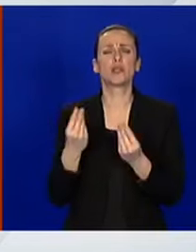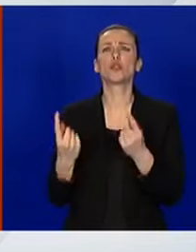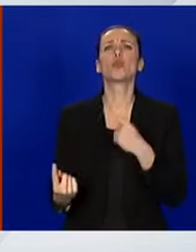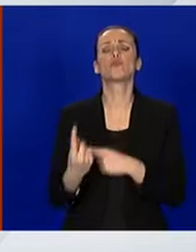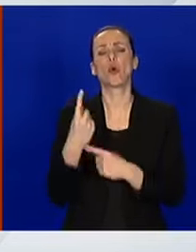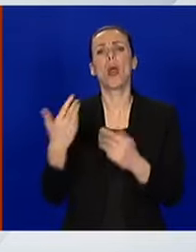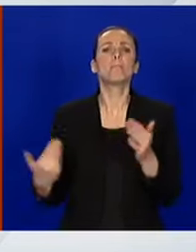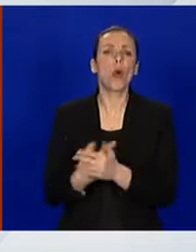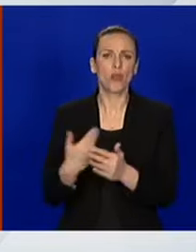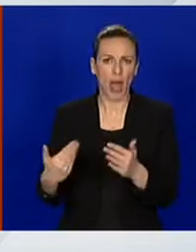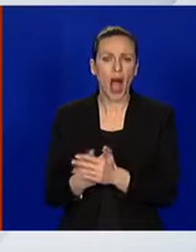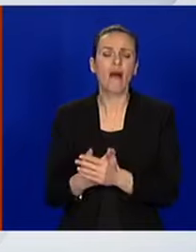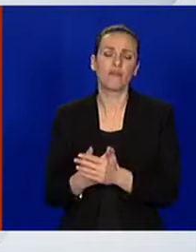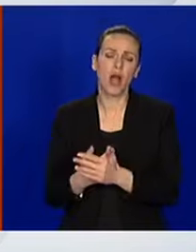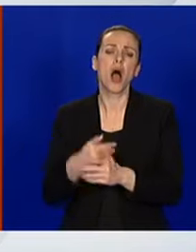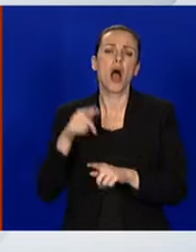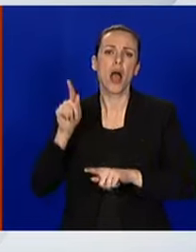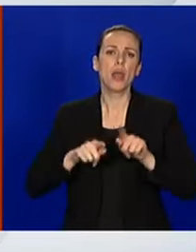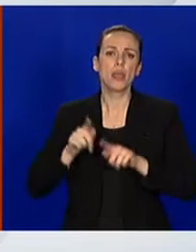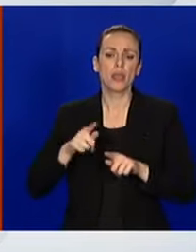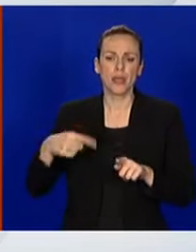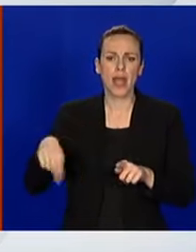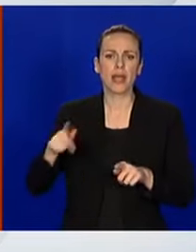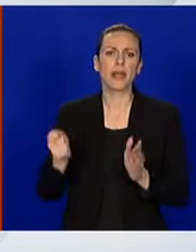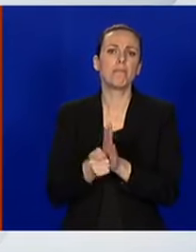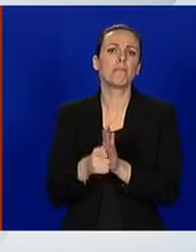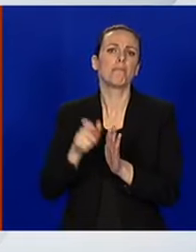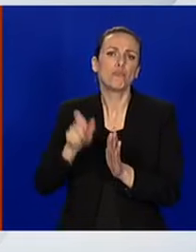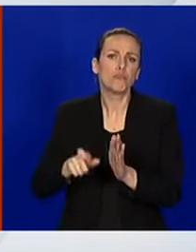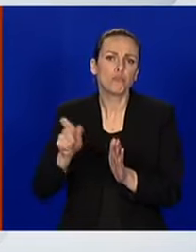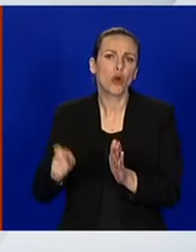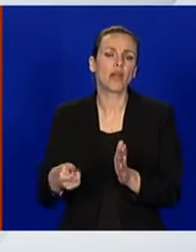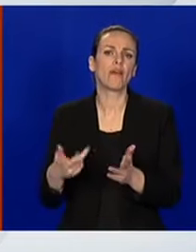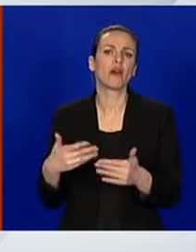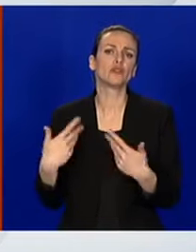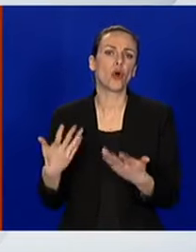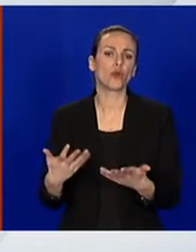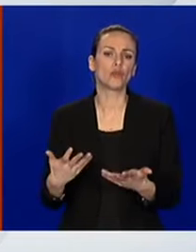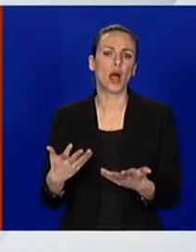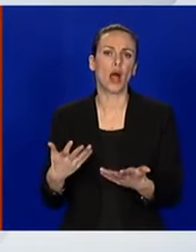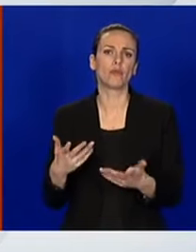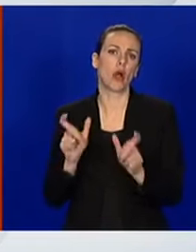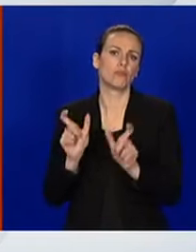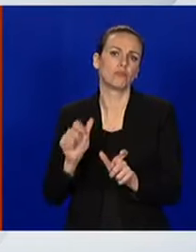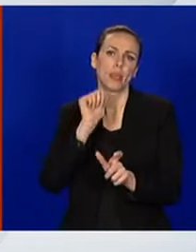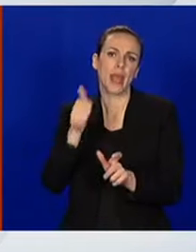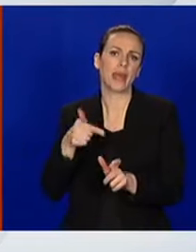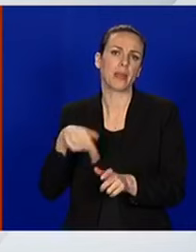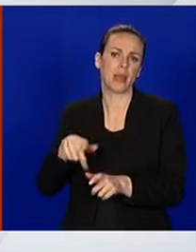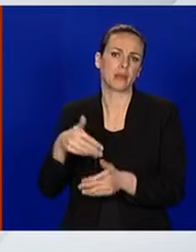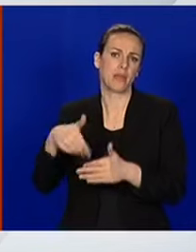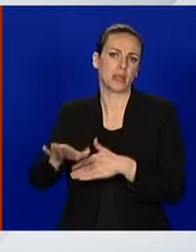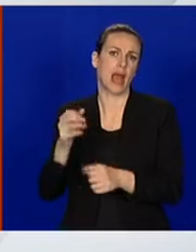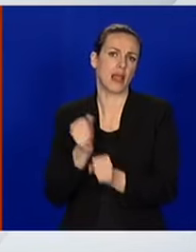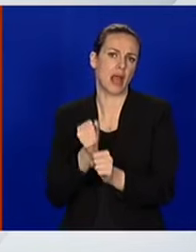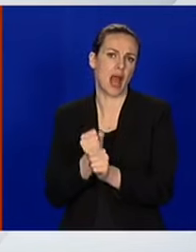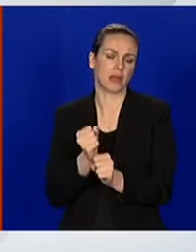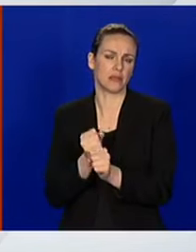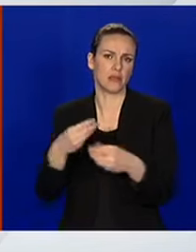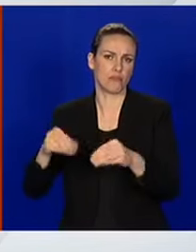se neki od prodavača zapravo onemogući im se